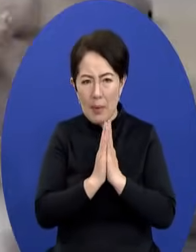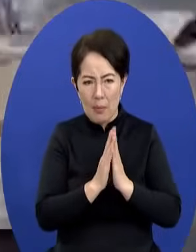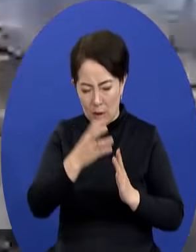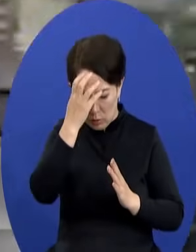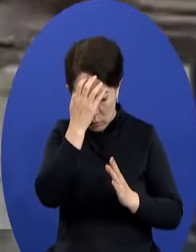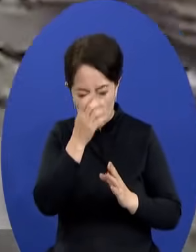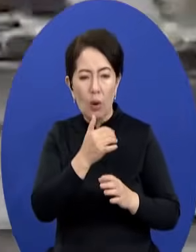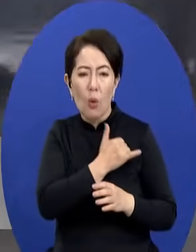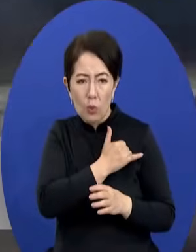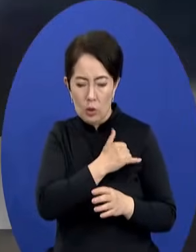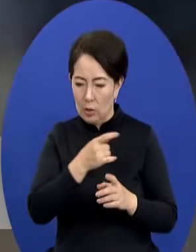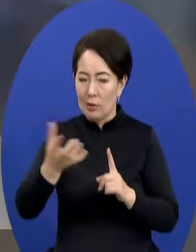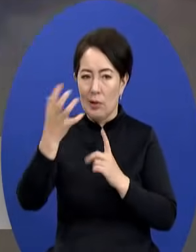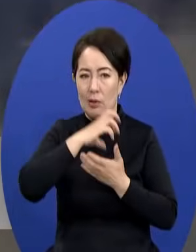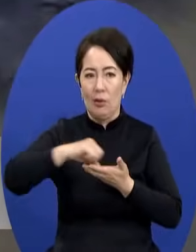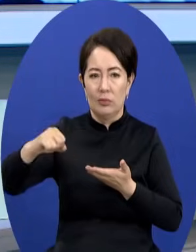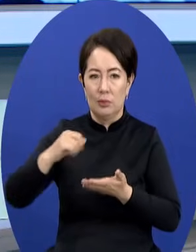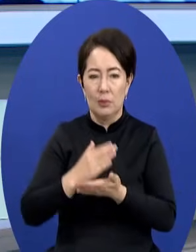одоо ийхүү дахин булан аваад байна.